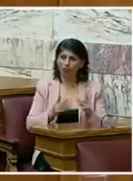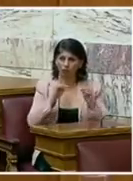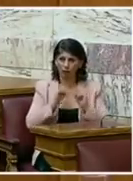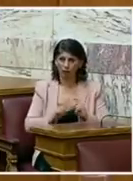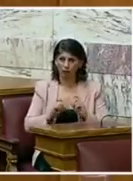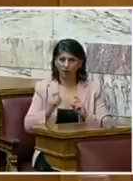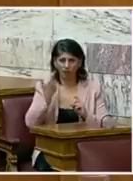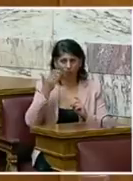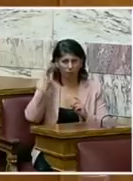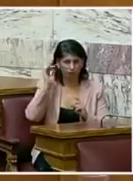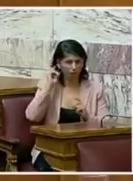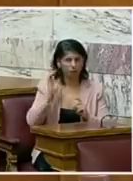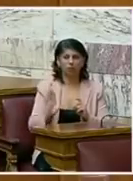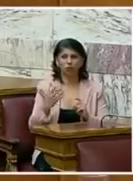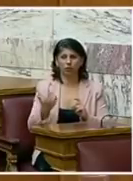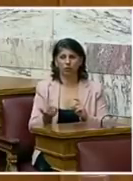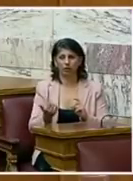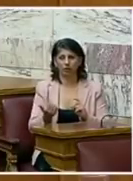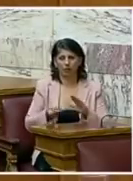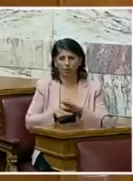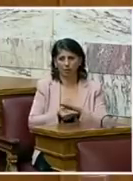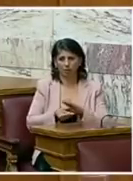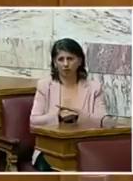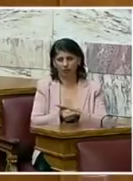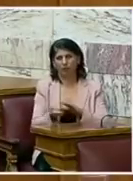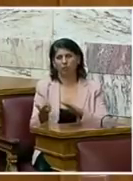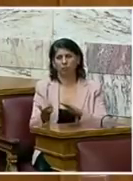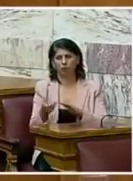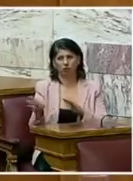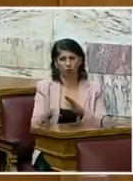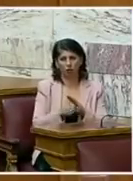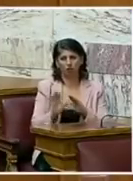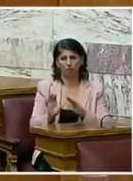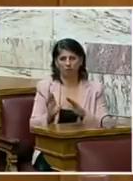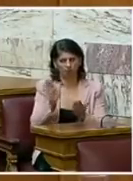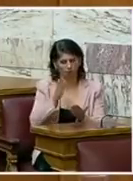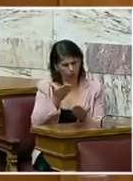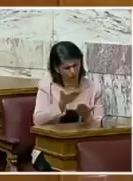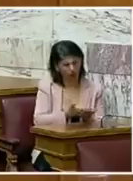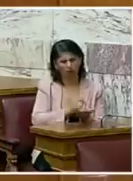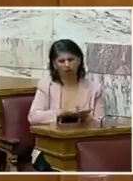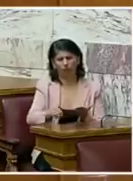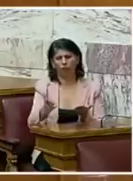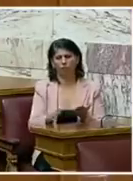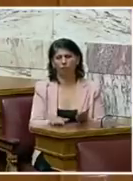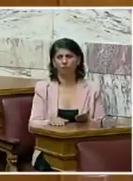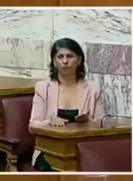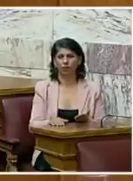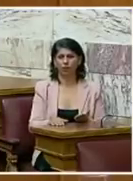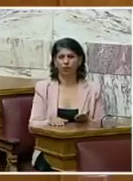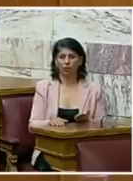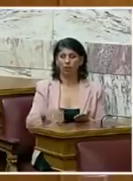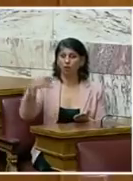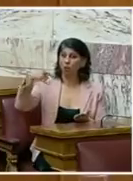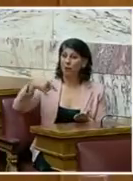ότι μπορεί να υπάρχουν και παράνομες πράξεις όπως ο χρηματισμός στην υδροδοκία και στην υδροληψία. Και το καταθέτω. Καταθέτω να έγραφε τον κύριο Παναγιωτόπουλο για μια δήλωση